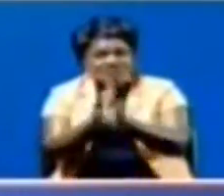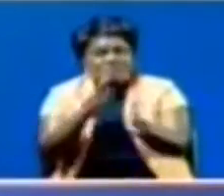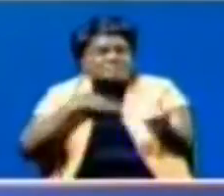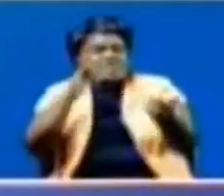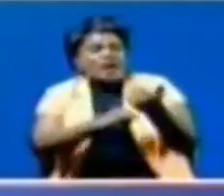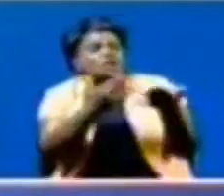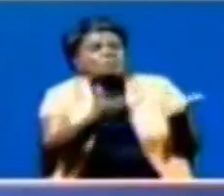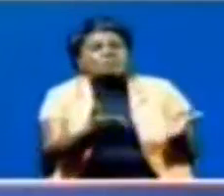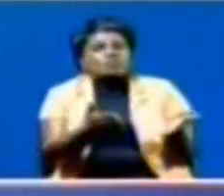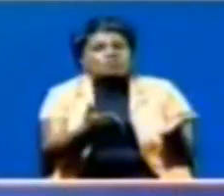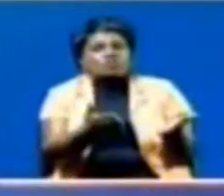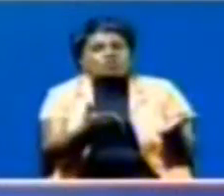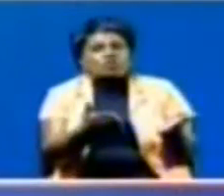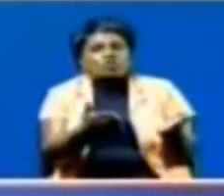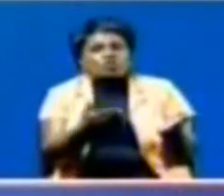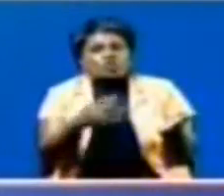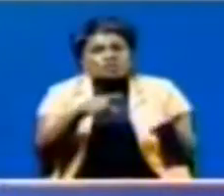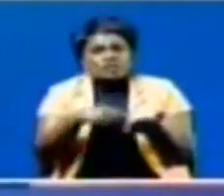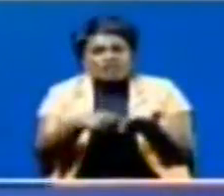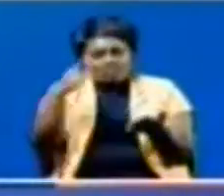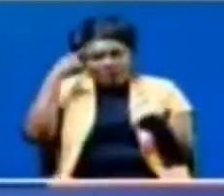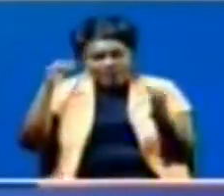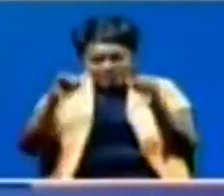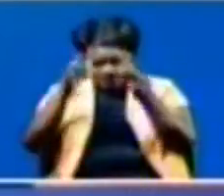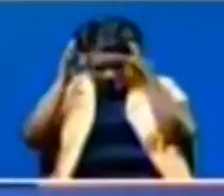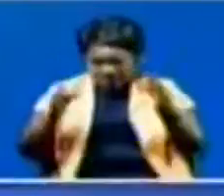wewe nakuwa basi tukizozana mimi na wewe tumesoma akili ndio hivyo kwa